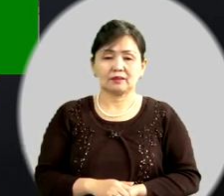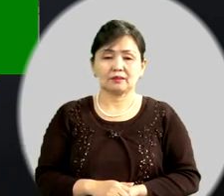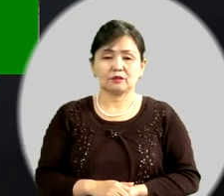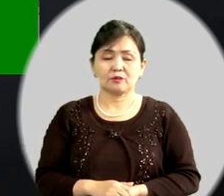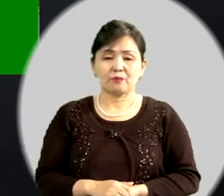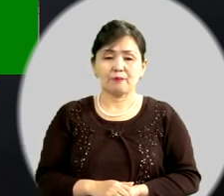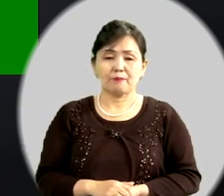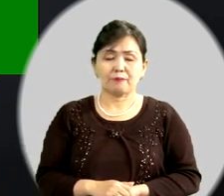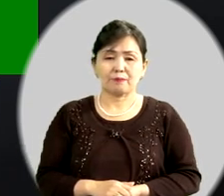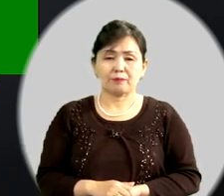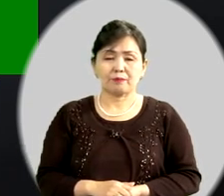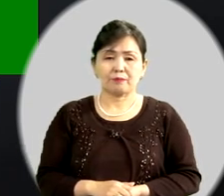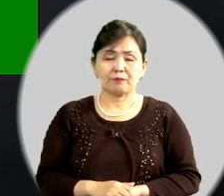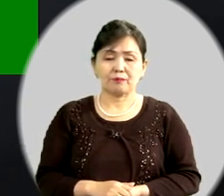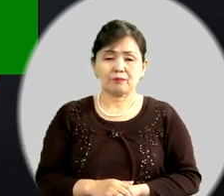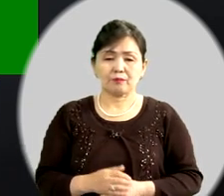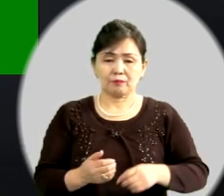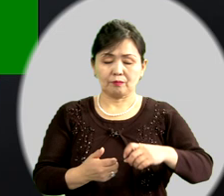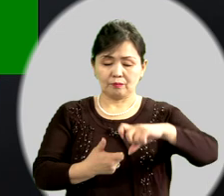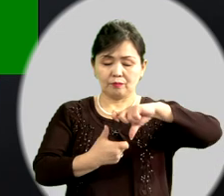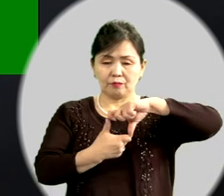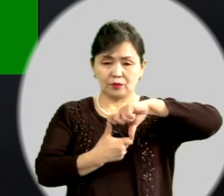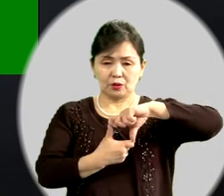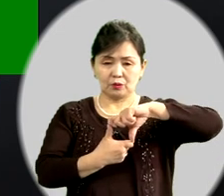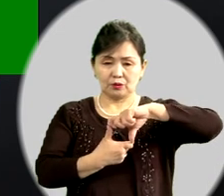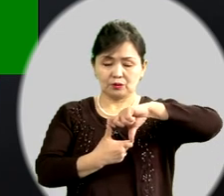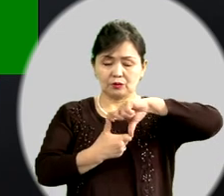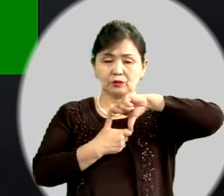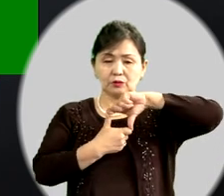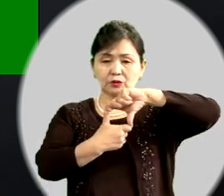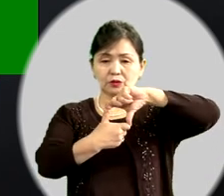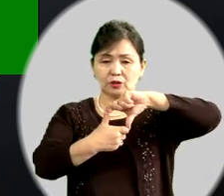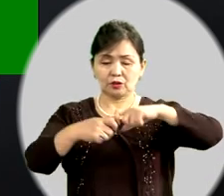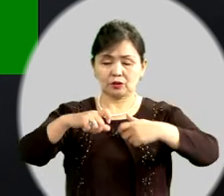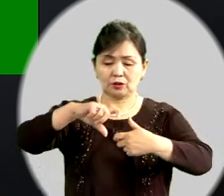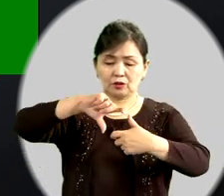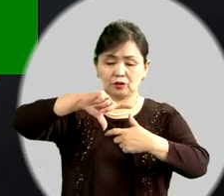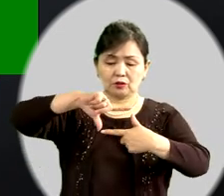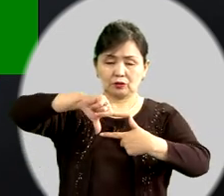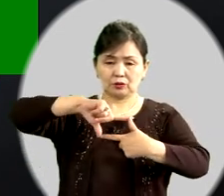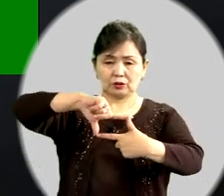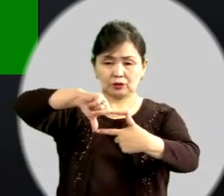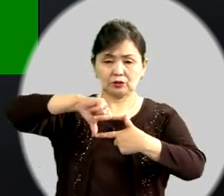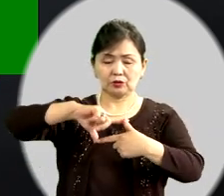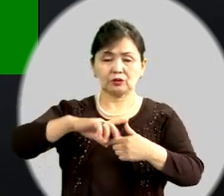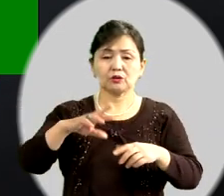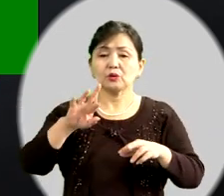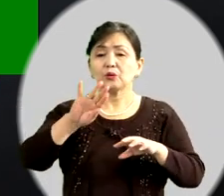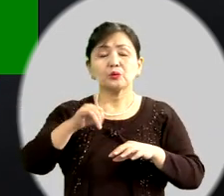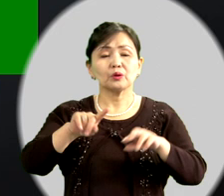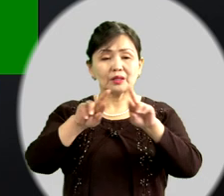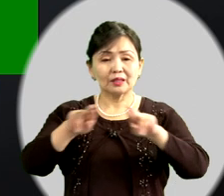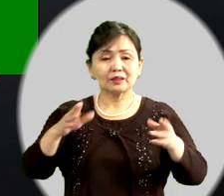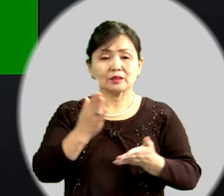За, дэлгэсдэр байгаа дүрс болон биетүүдийг ажиглаараа ямар ялгаатай бай? За, эхний